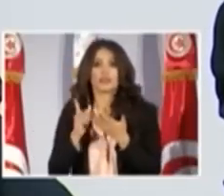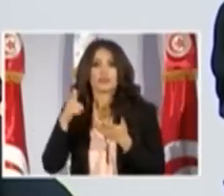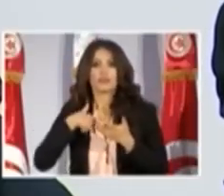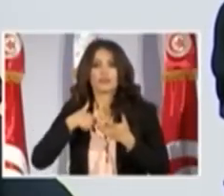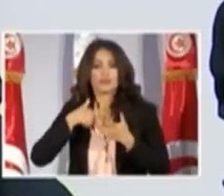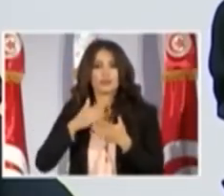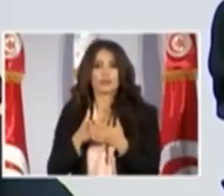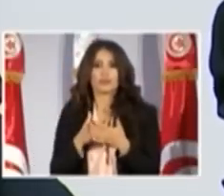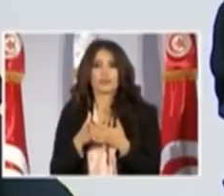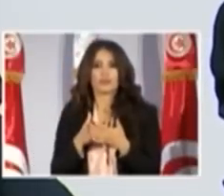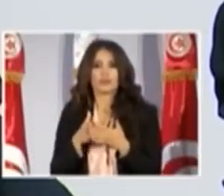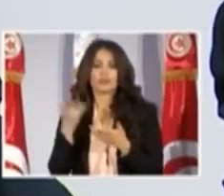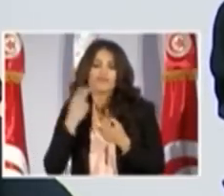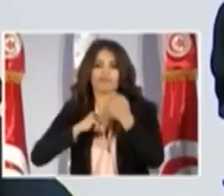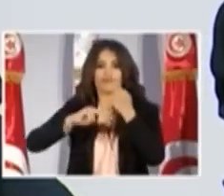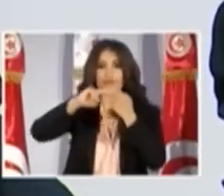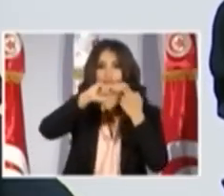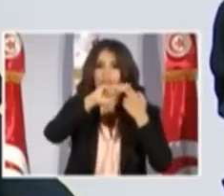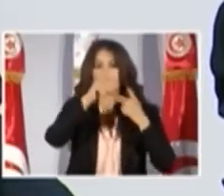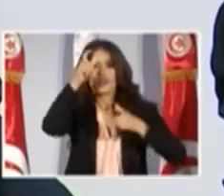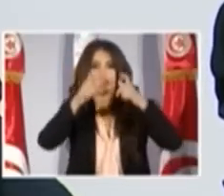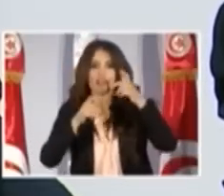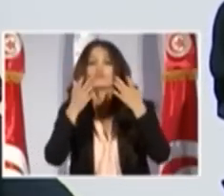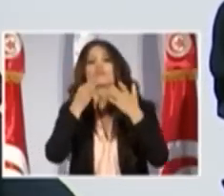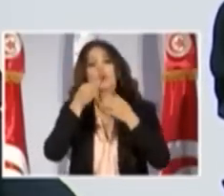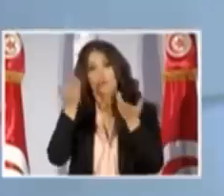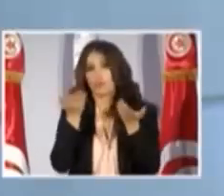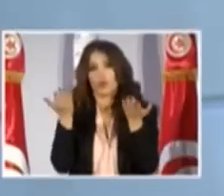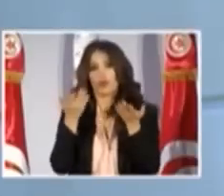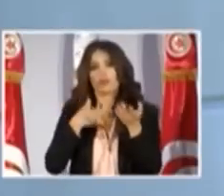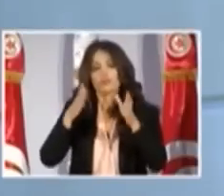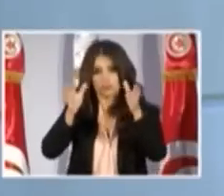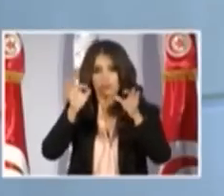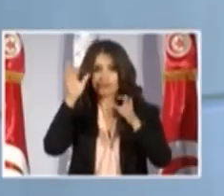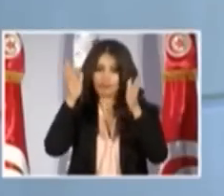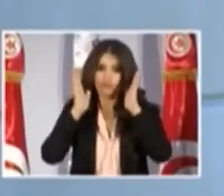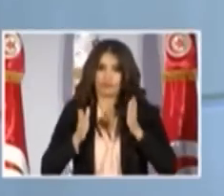ما جاوبتني عليه القرار